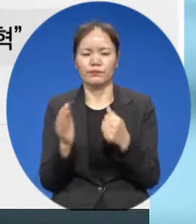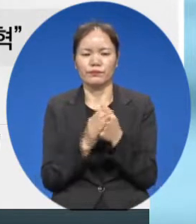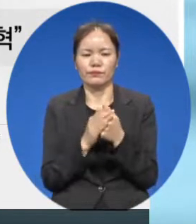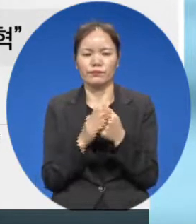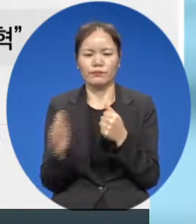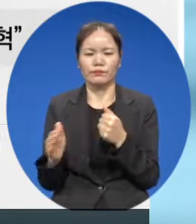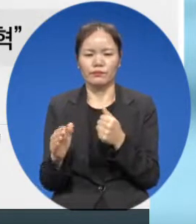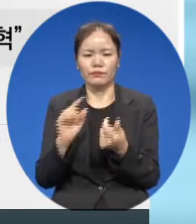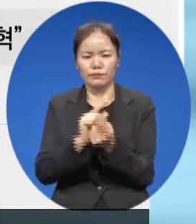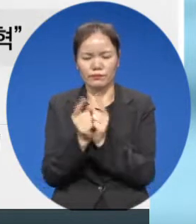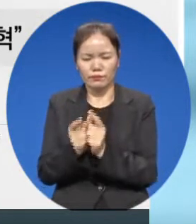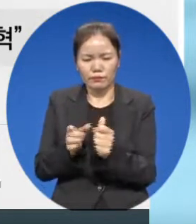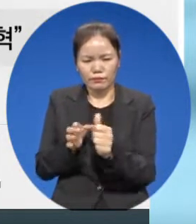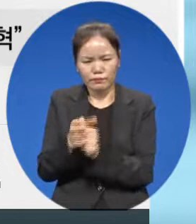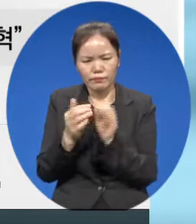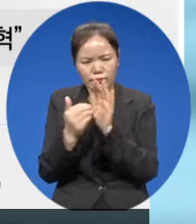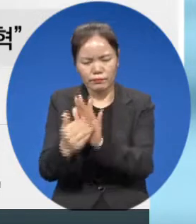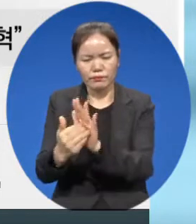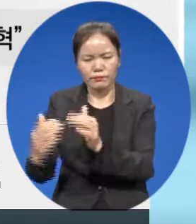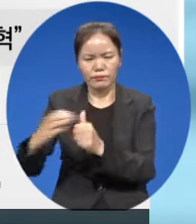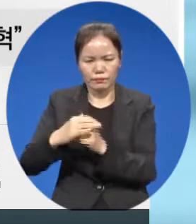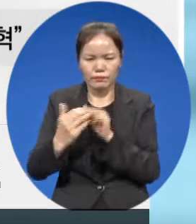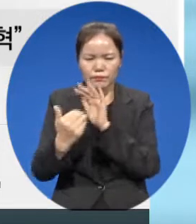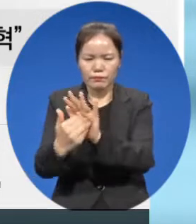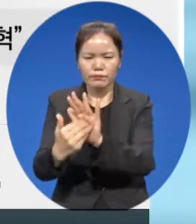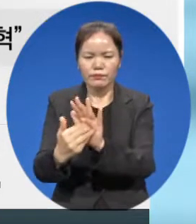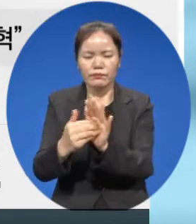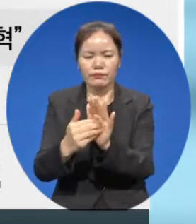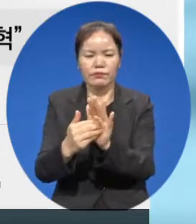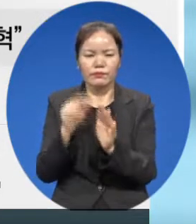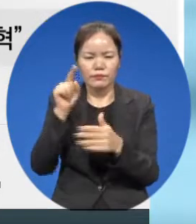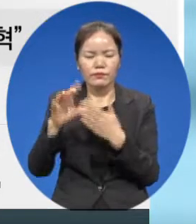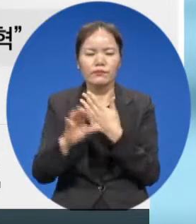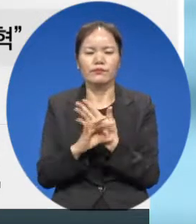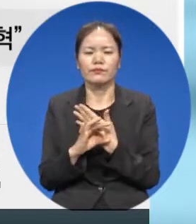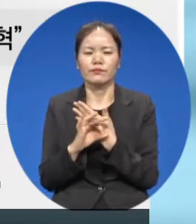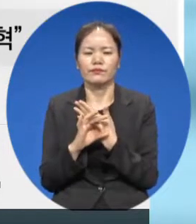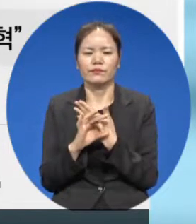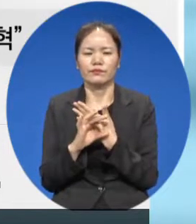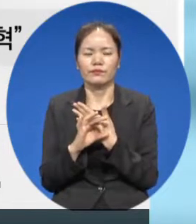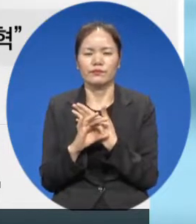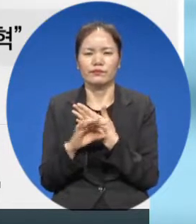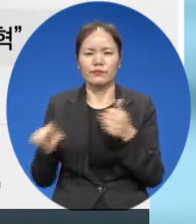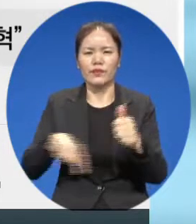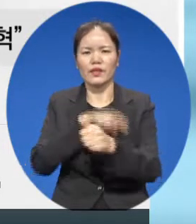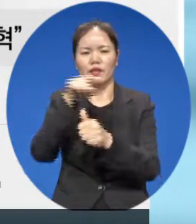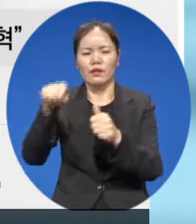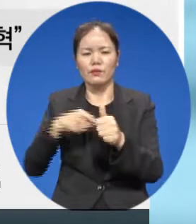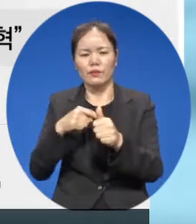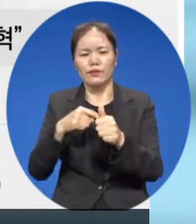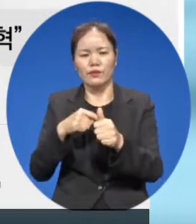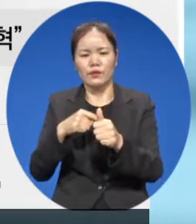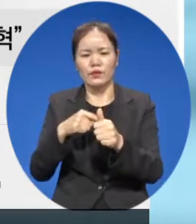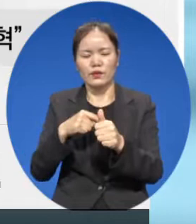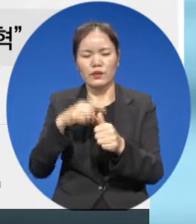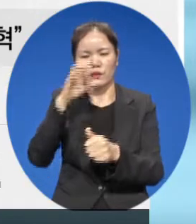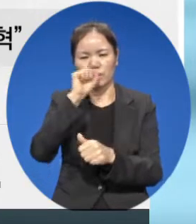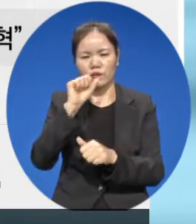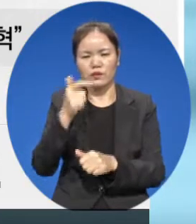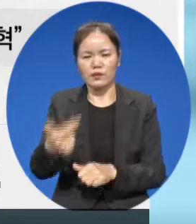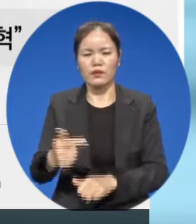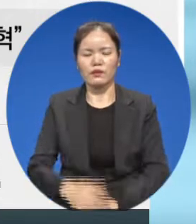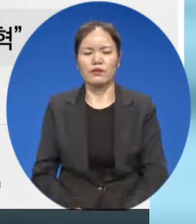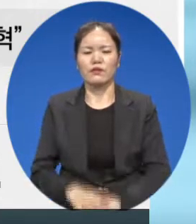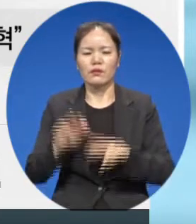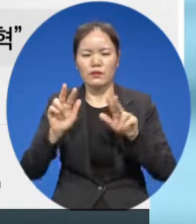공격하고 방어하고 또 상대방을 공격하고 이런 양상으로 가면 이게 여름 자체가 상당히 반으로 나눠 줄 수도 있고 또 지금의 상황으로 봤을때